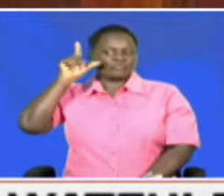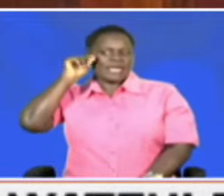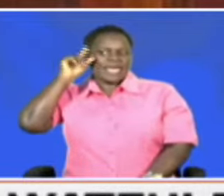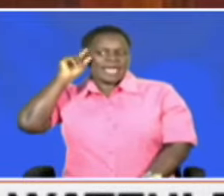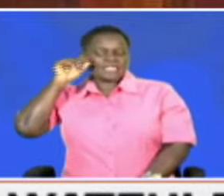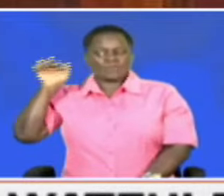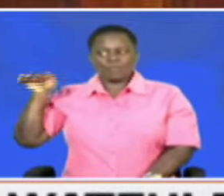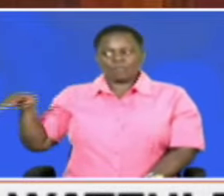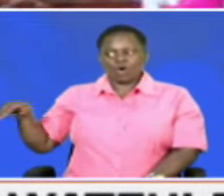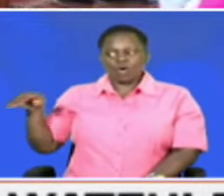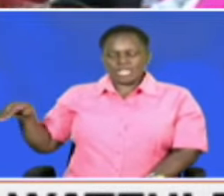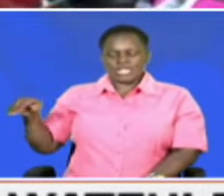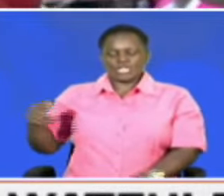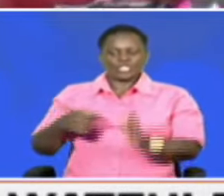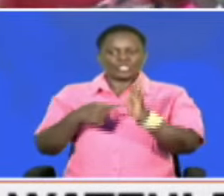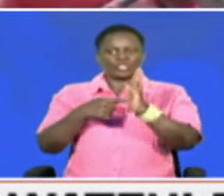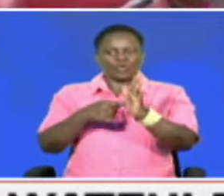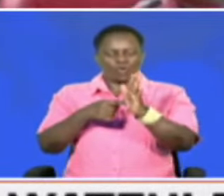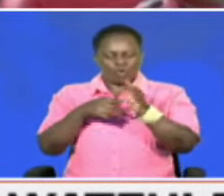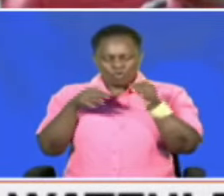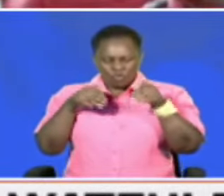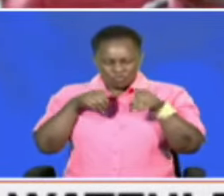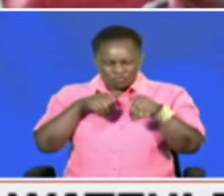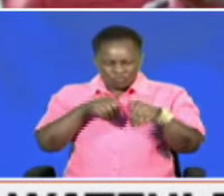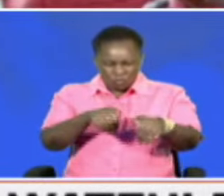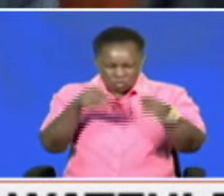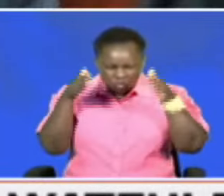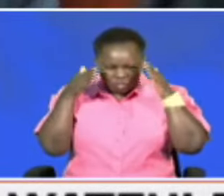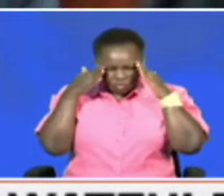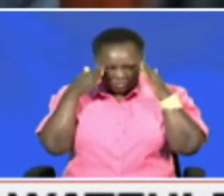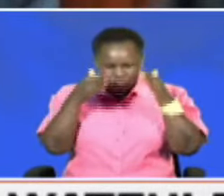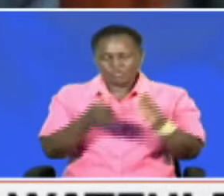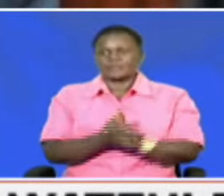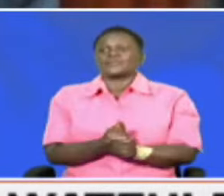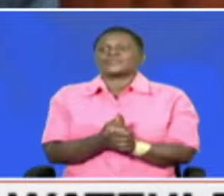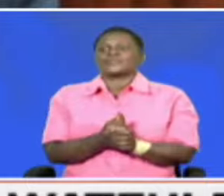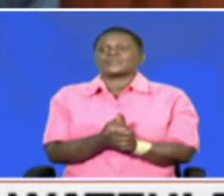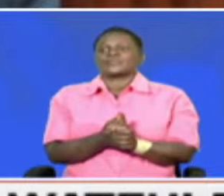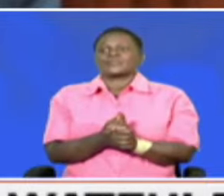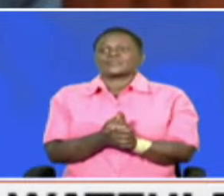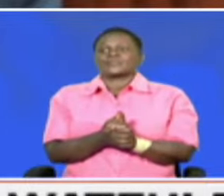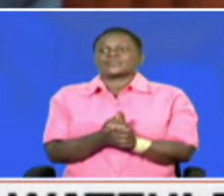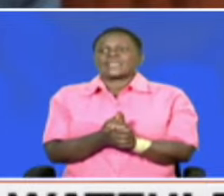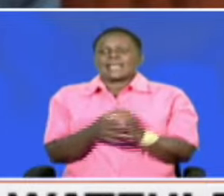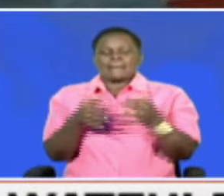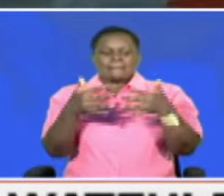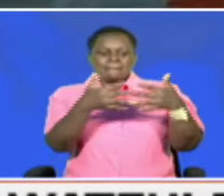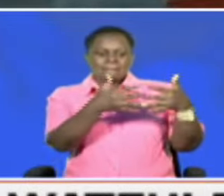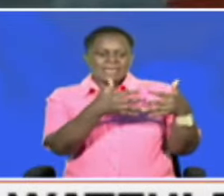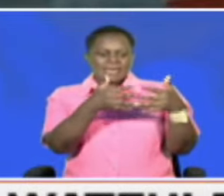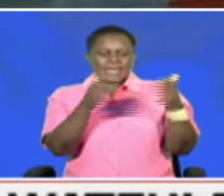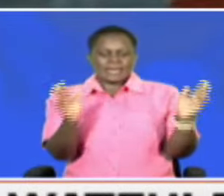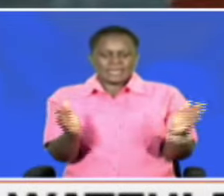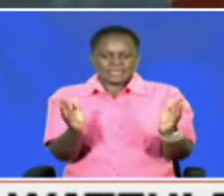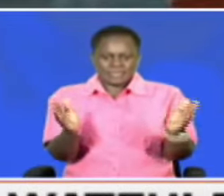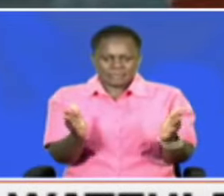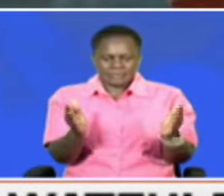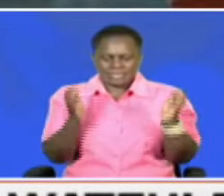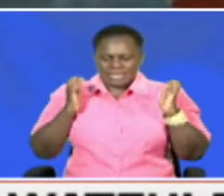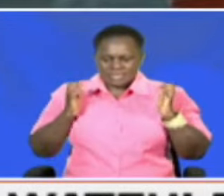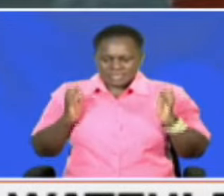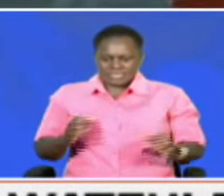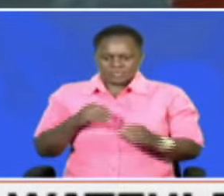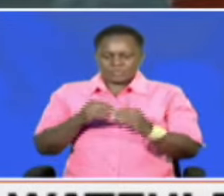Alhamisi asubuhi ulionyesha kufuatilia kwa karibu zoezi hilo. Didoraso. Marekani inahimiza kuwa uadilifu